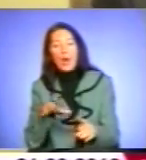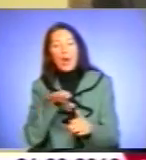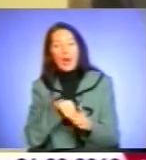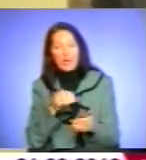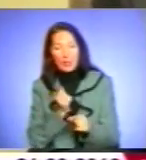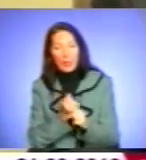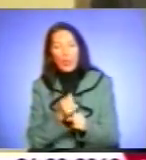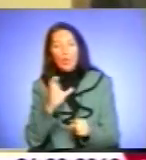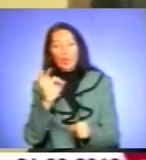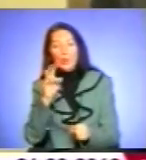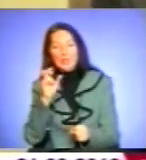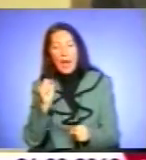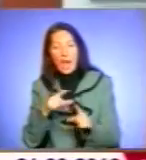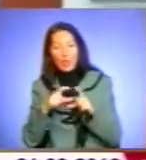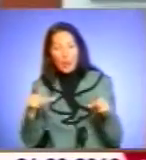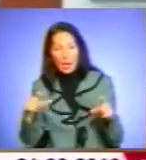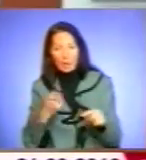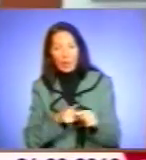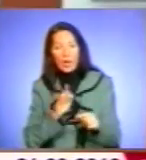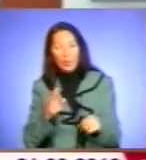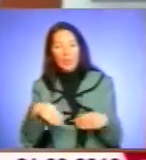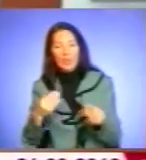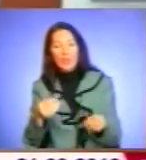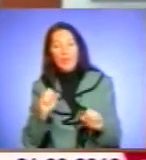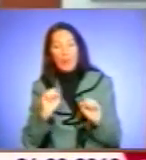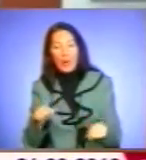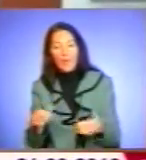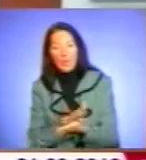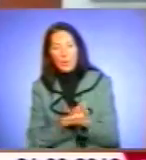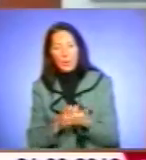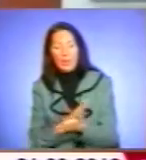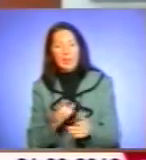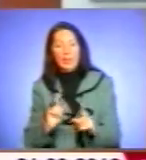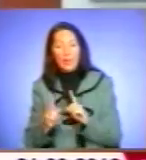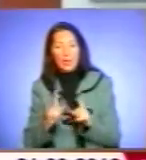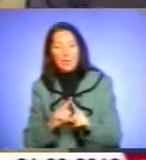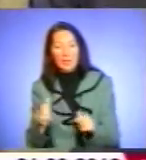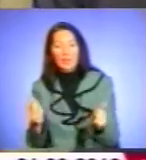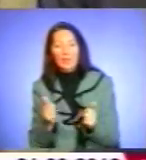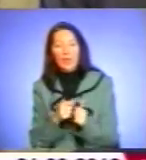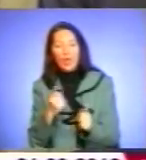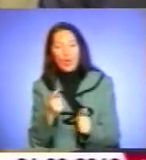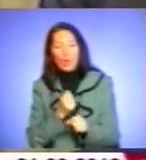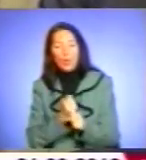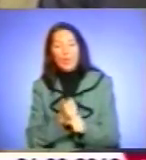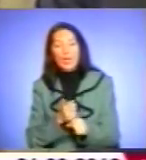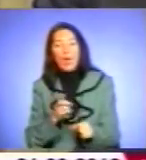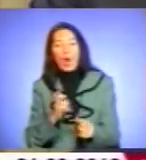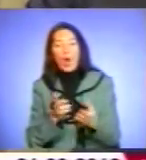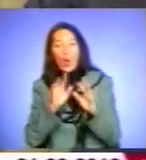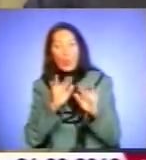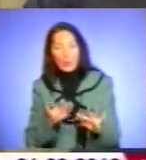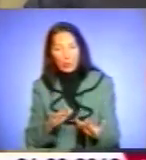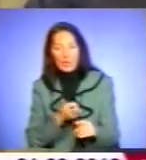давати право на безоплатний проїзд. Біля одного з валідаторів розмістять бортовий комп'ютер. Він покаже водію кількість осіб, які заплатили за